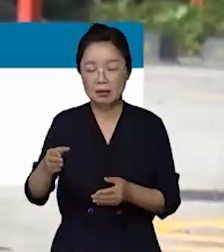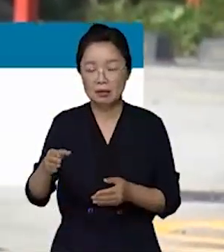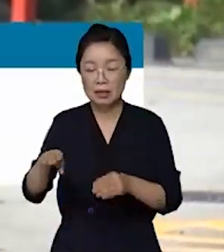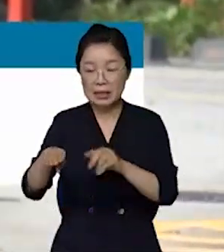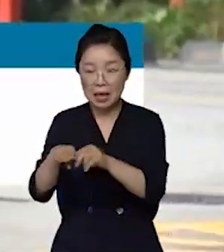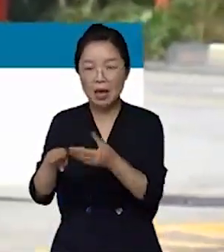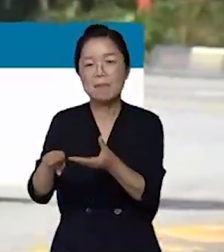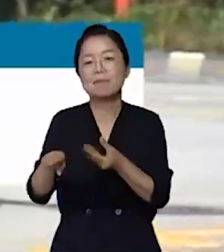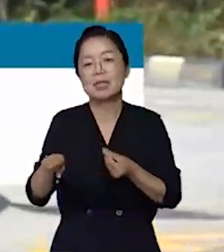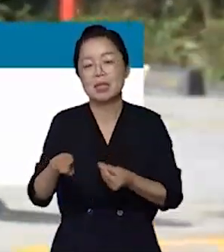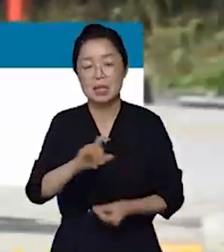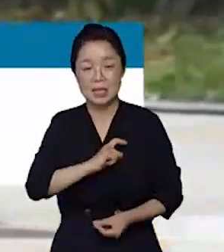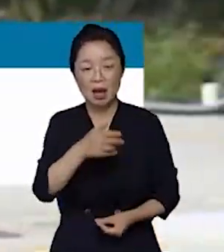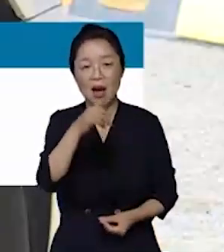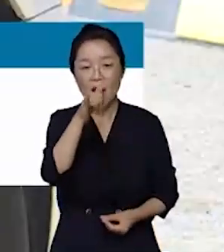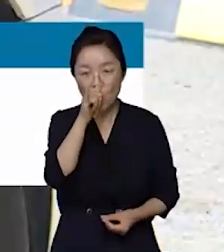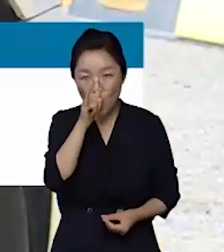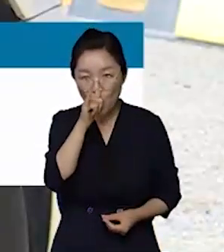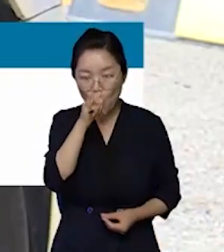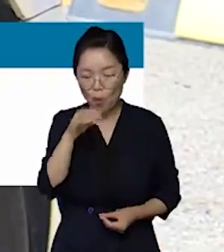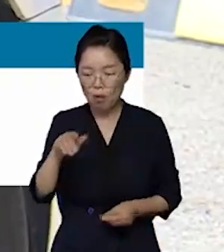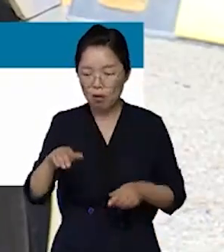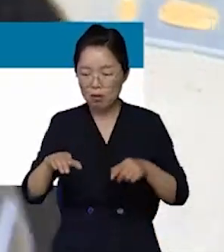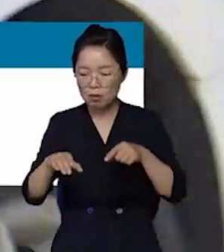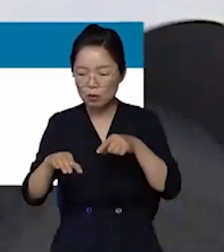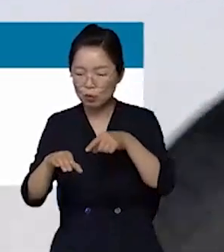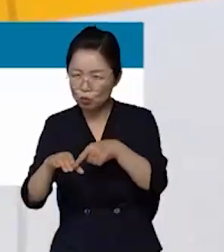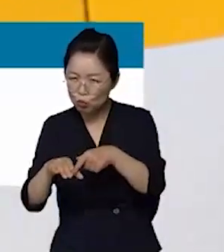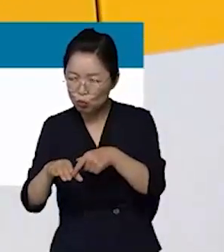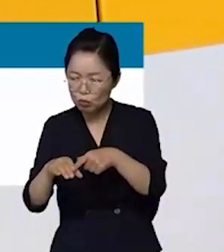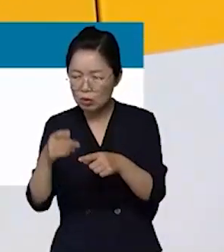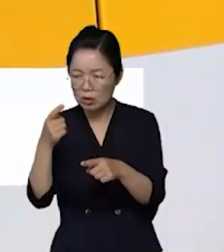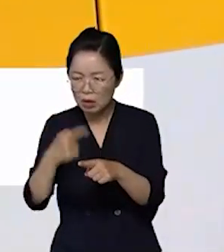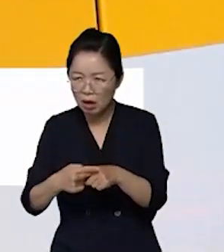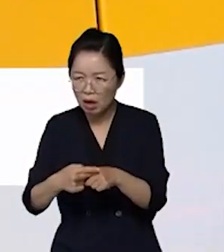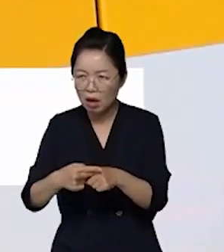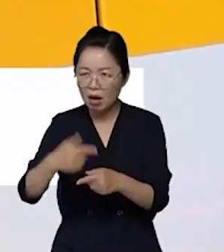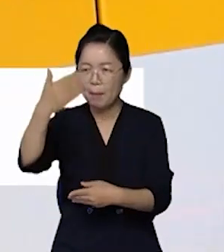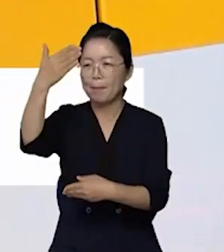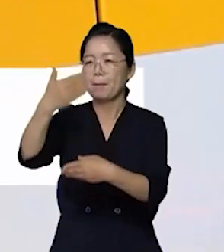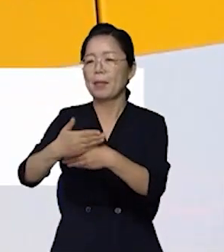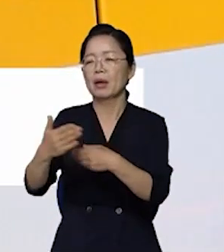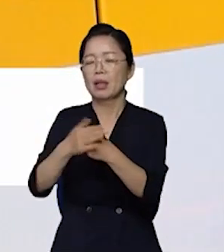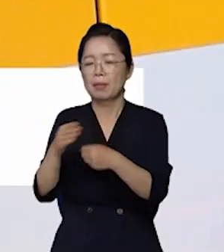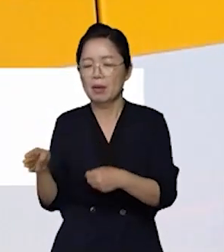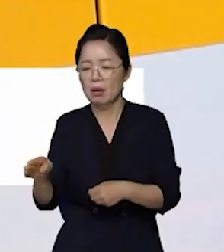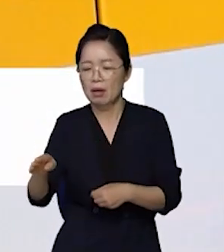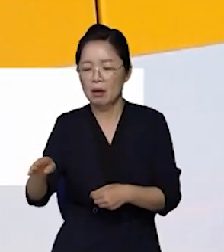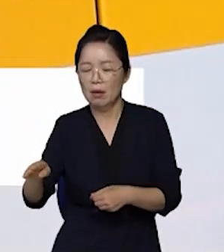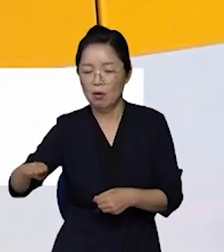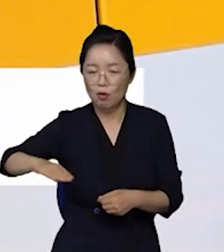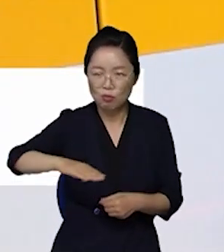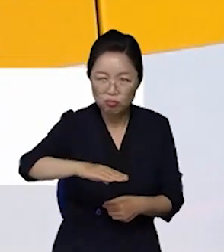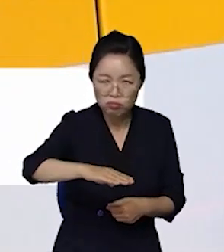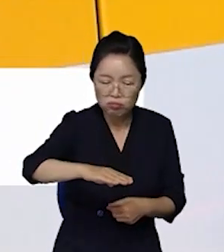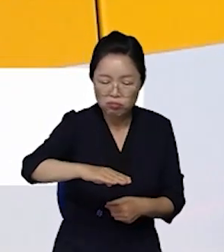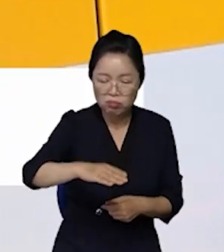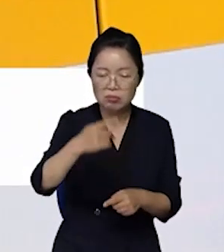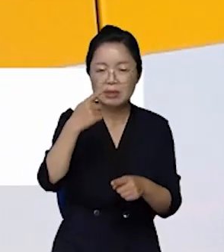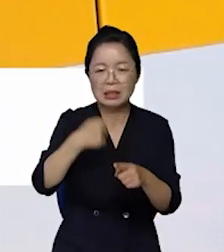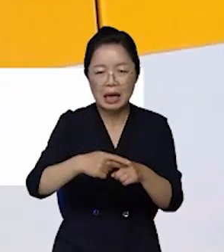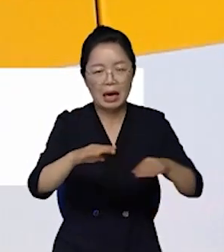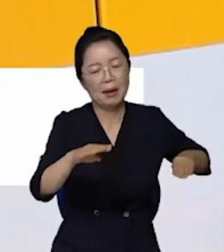으 하 아아 선생님 냥하게 안합니다 얘기 안 드러워 번호의 본다 가 다양할